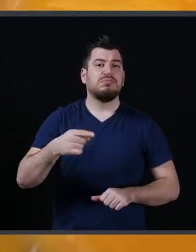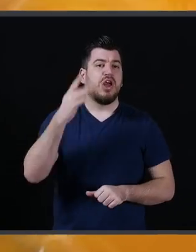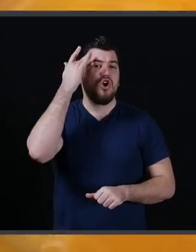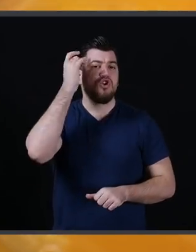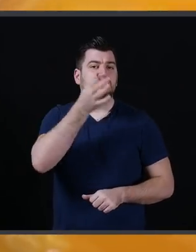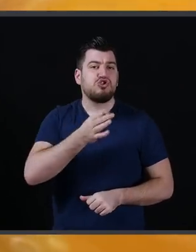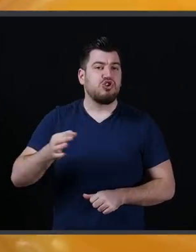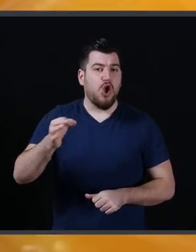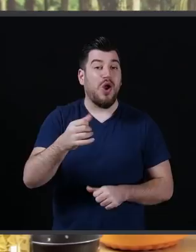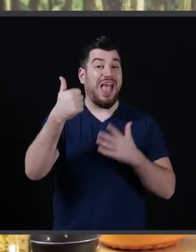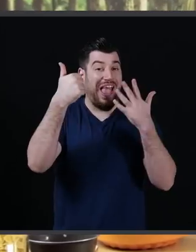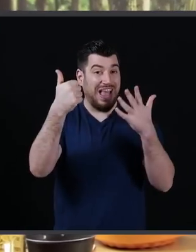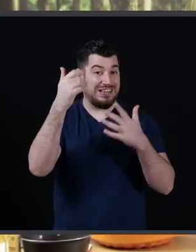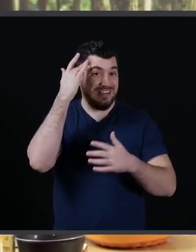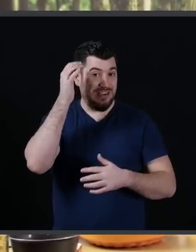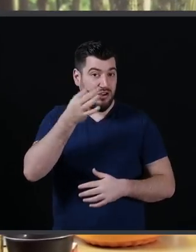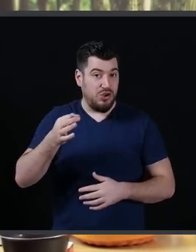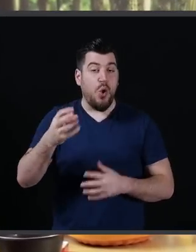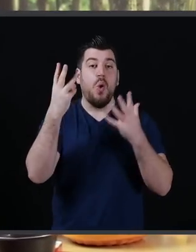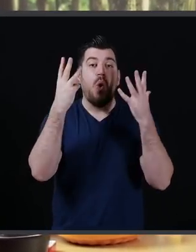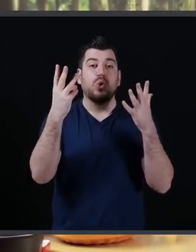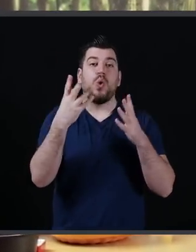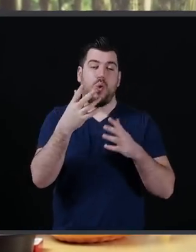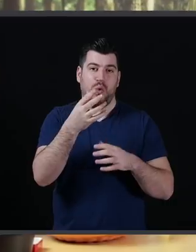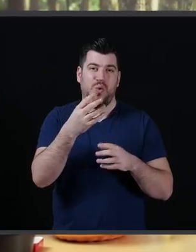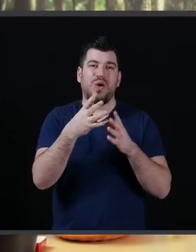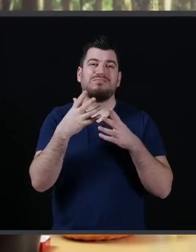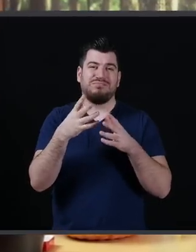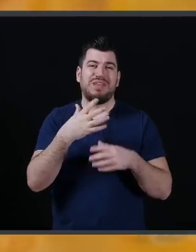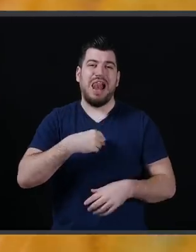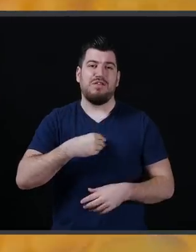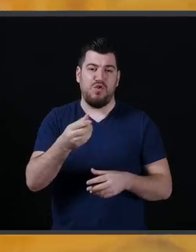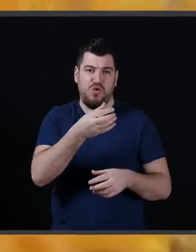ασπράδια Τα αφήνω στην άξη Το σπορέλαιό μου